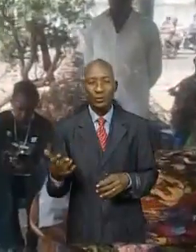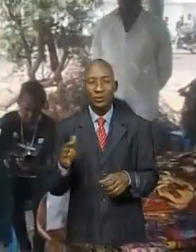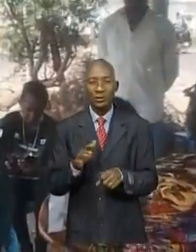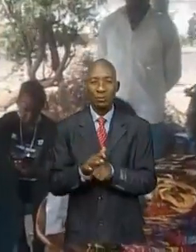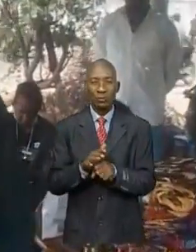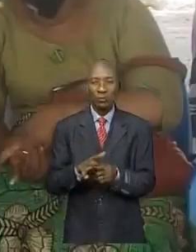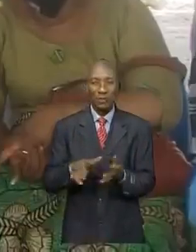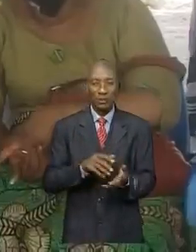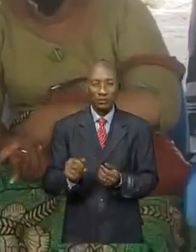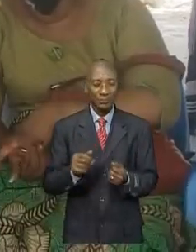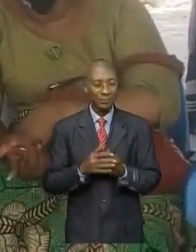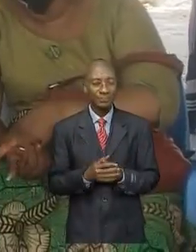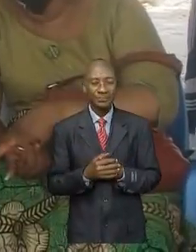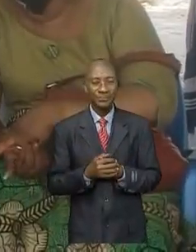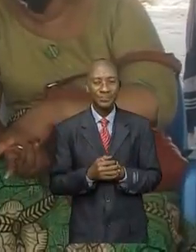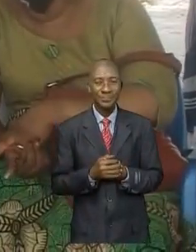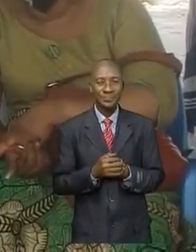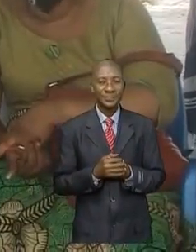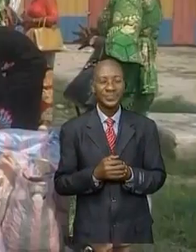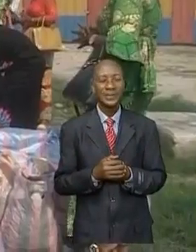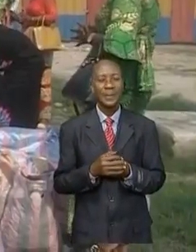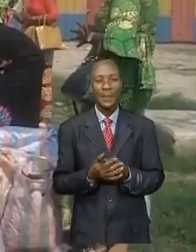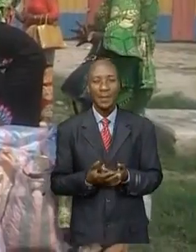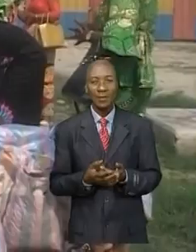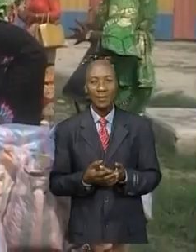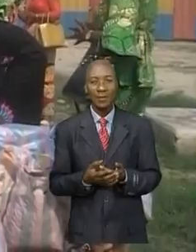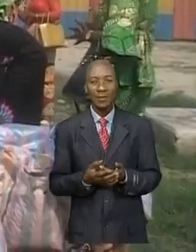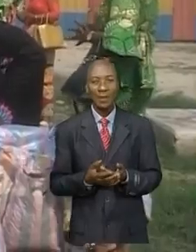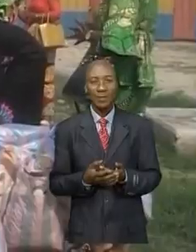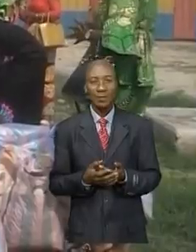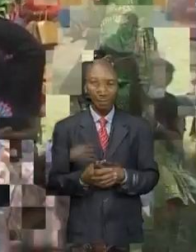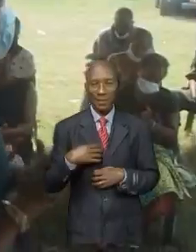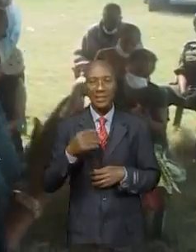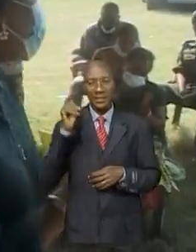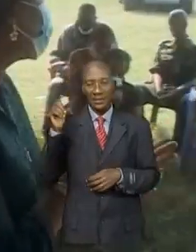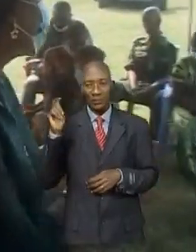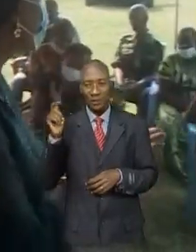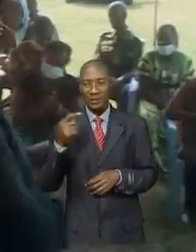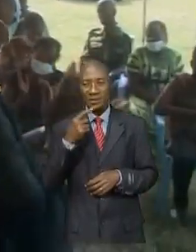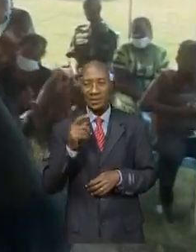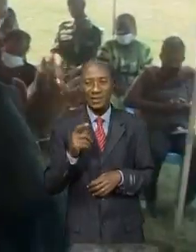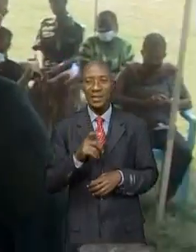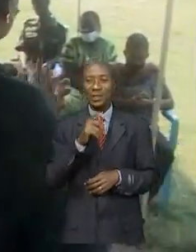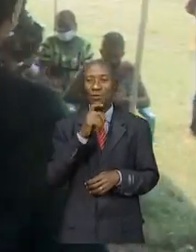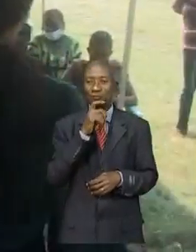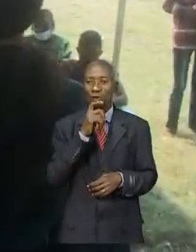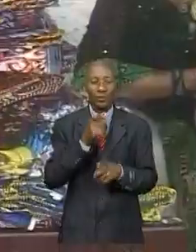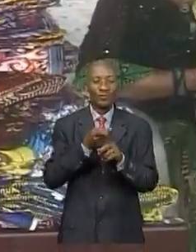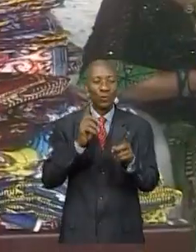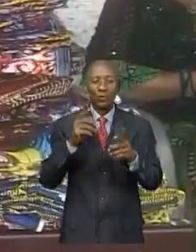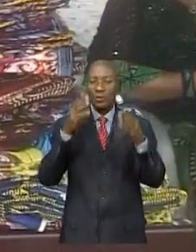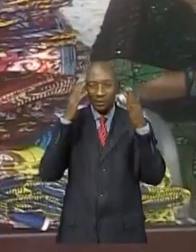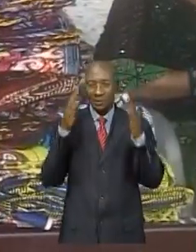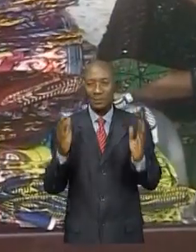Isabelle Likulia, épouse de l'auditeur général et présidente de la structure dominée par l'altruisme,